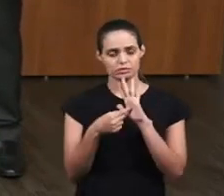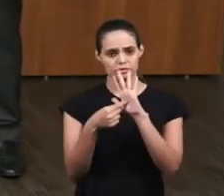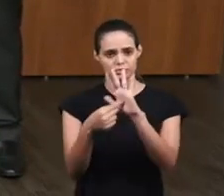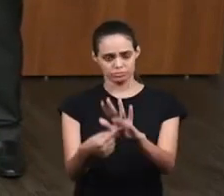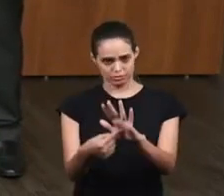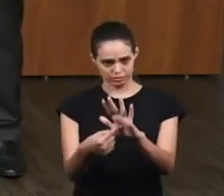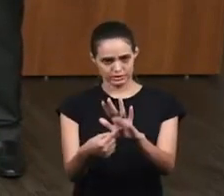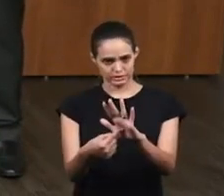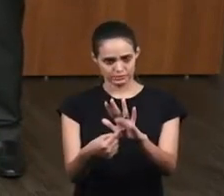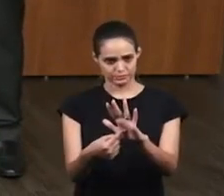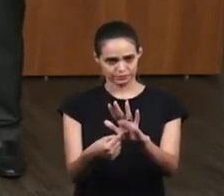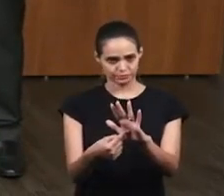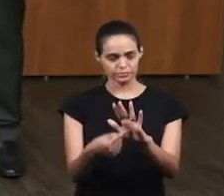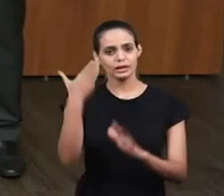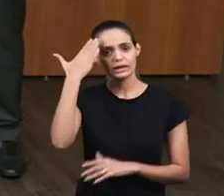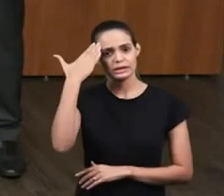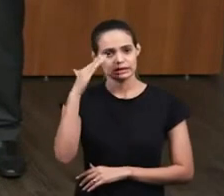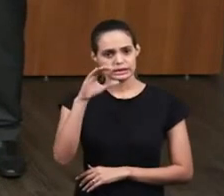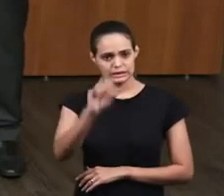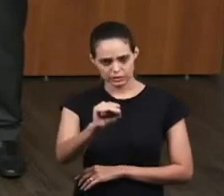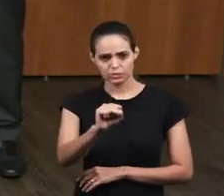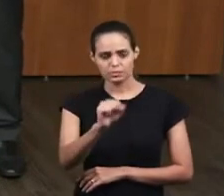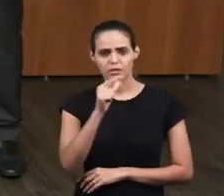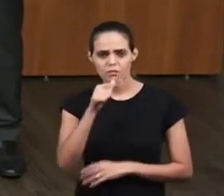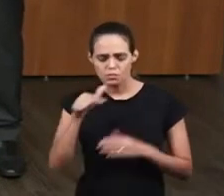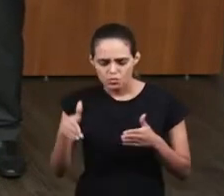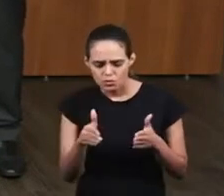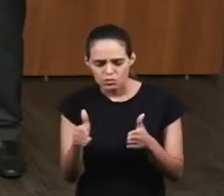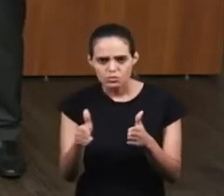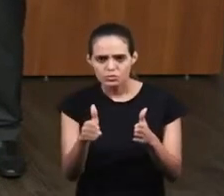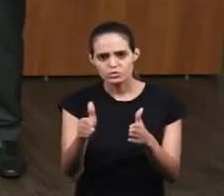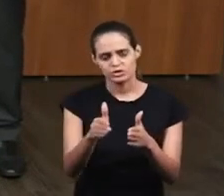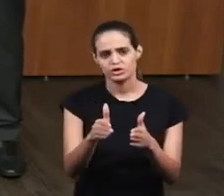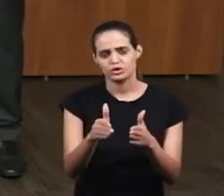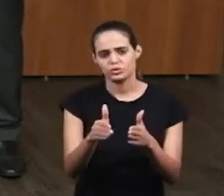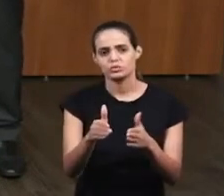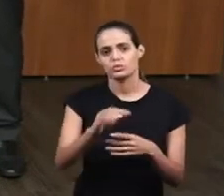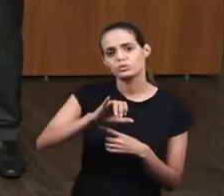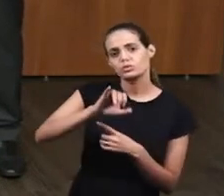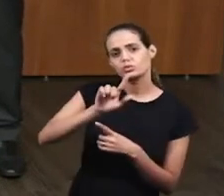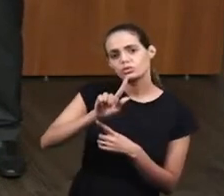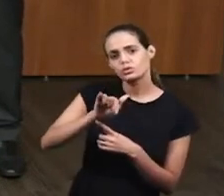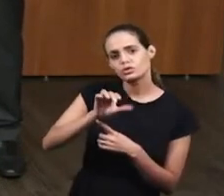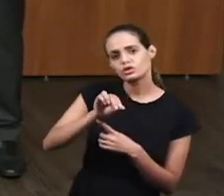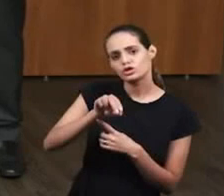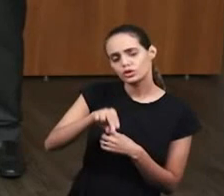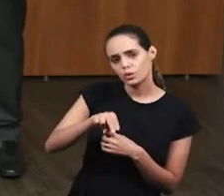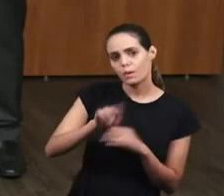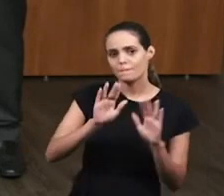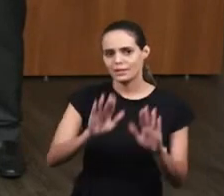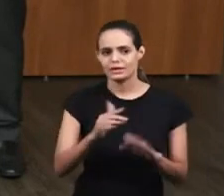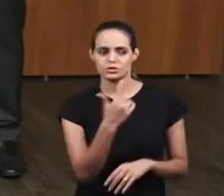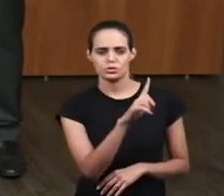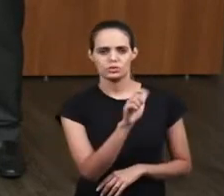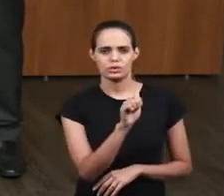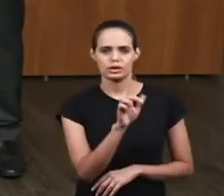Tod besiegte. Und es ist interessant, dass David an Gibbon, Salomon